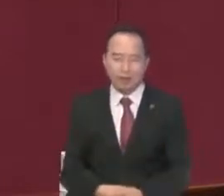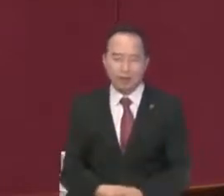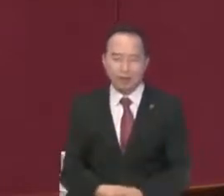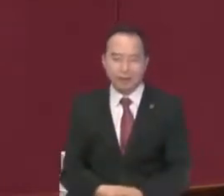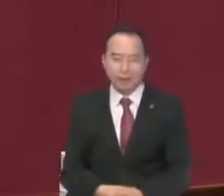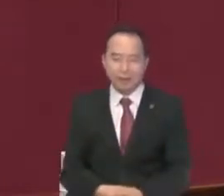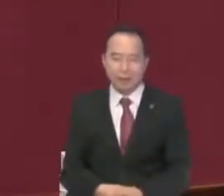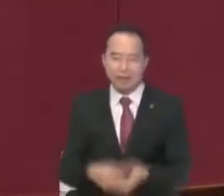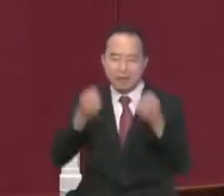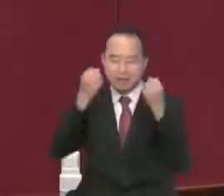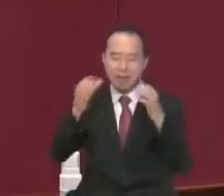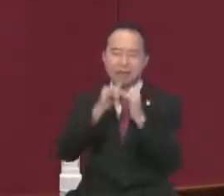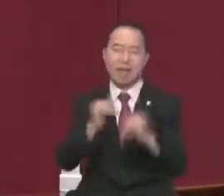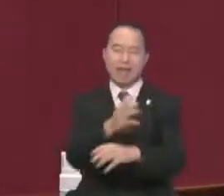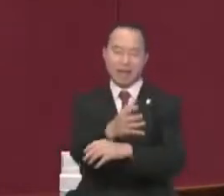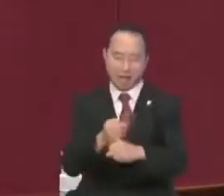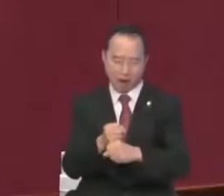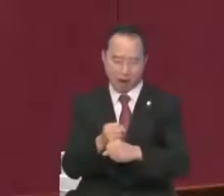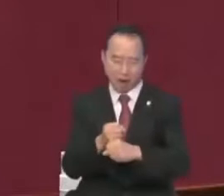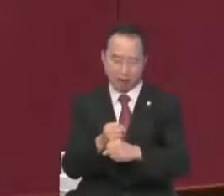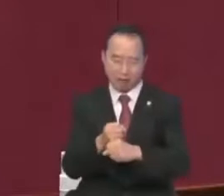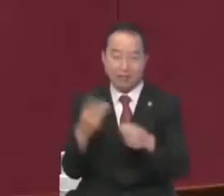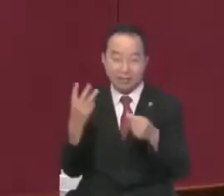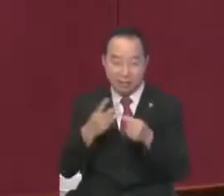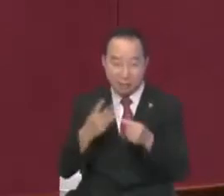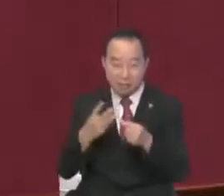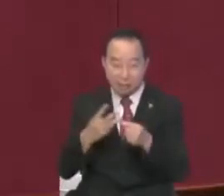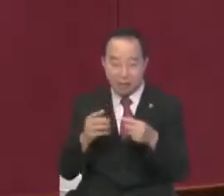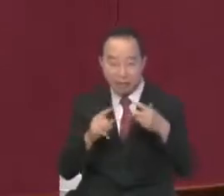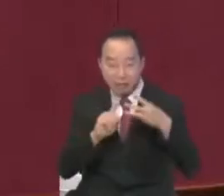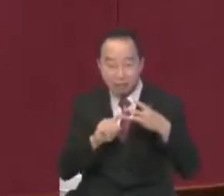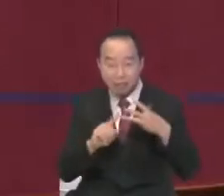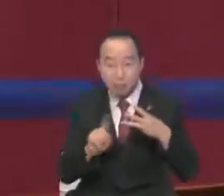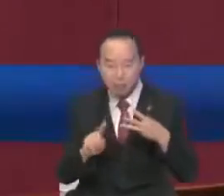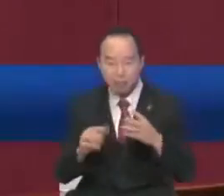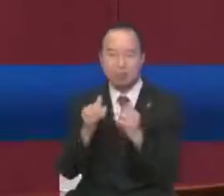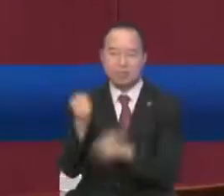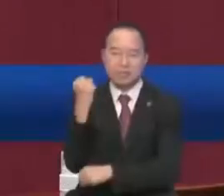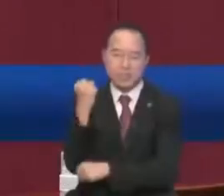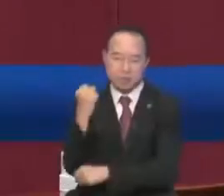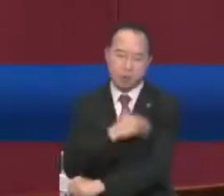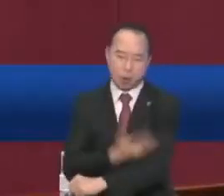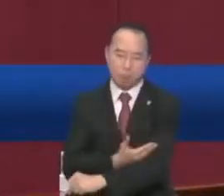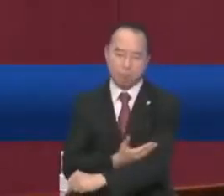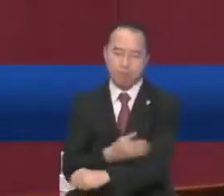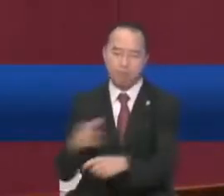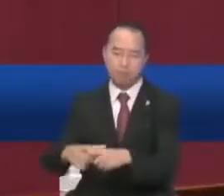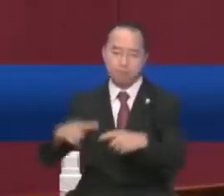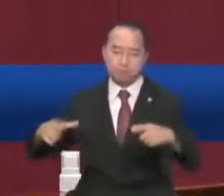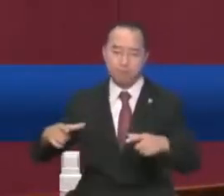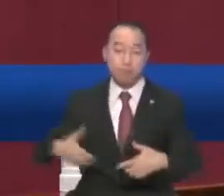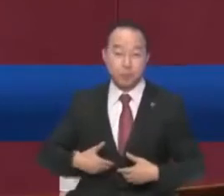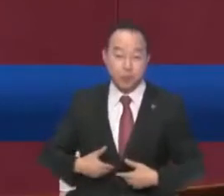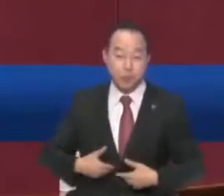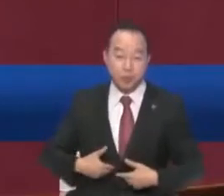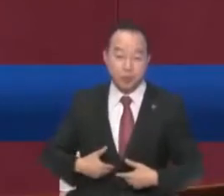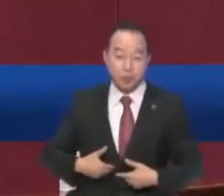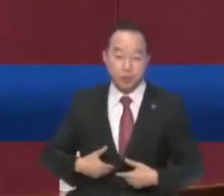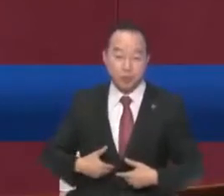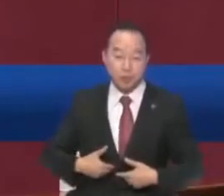새로운 사회계약 세 번째 제안입니다. 국민의 기본권을 대폭 강화해야 합니다.